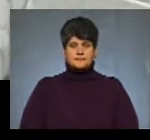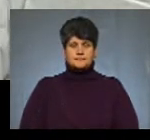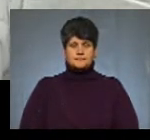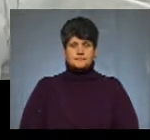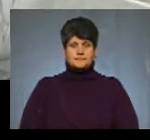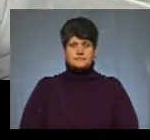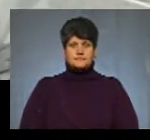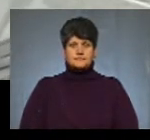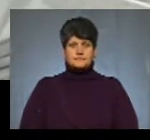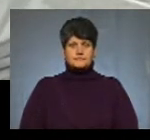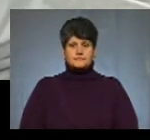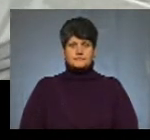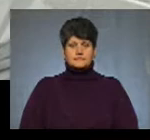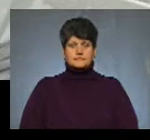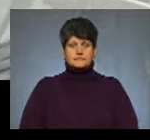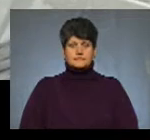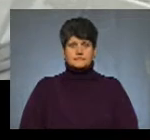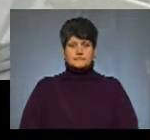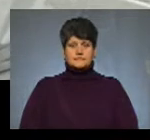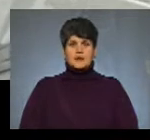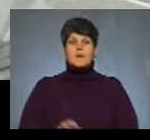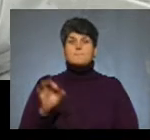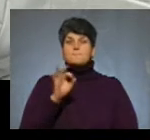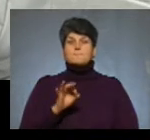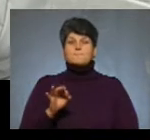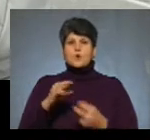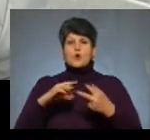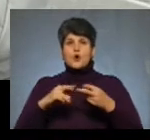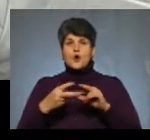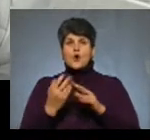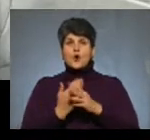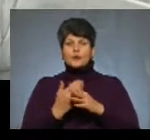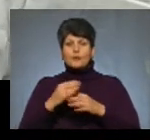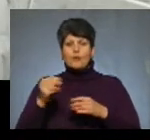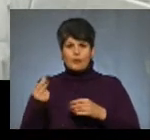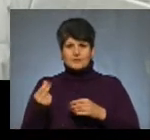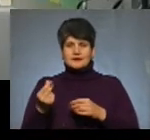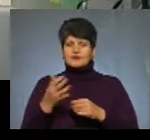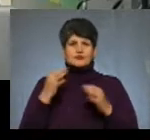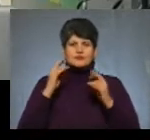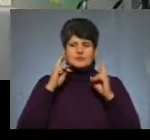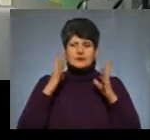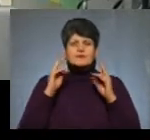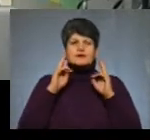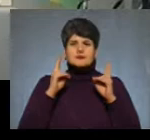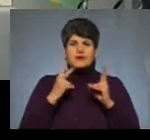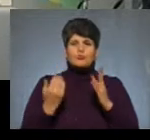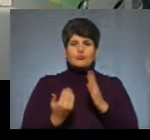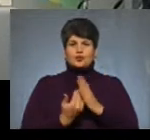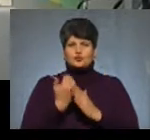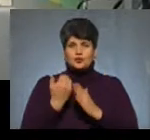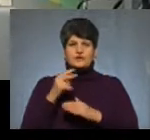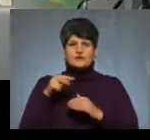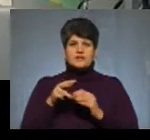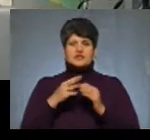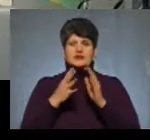віддати за отоплення. Про монетизацію субсидій пенсіонерка нічого не чула. Не знає про нововведення